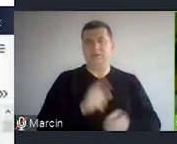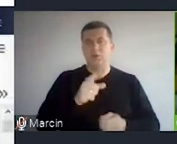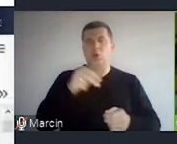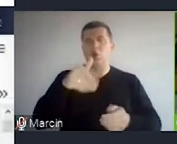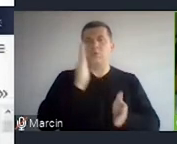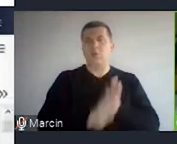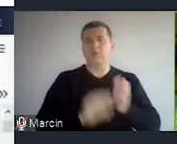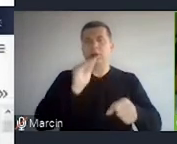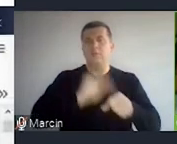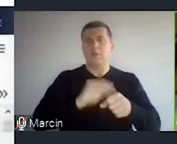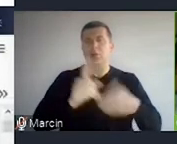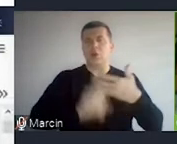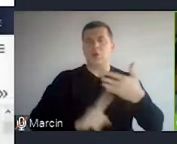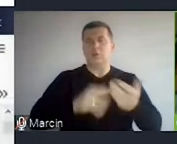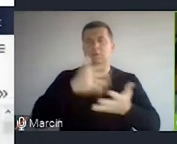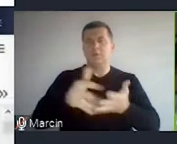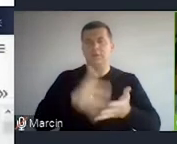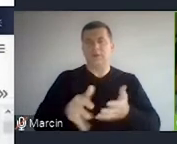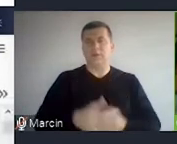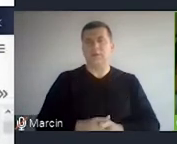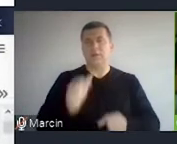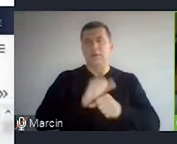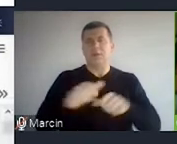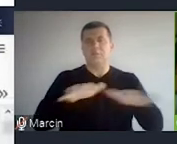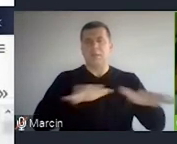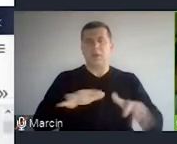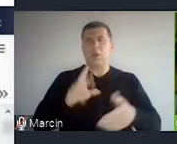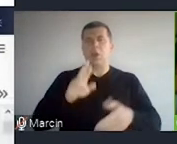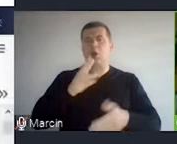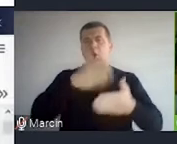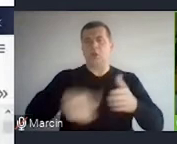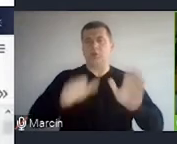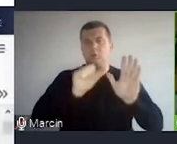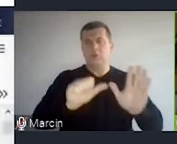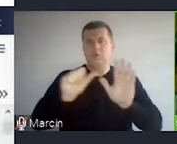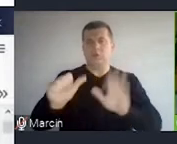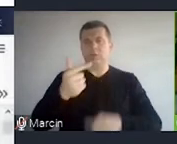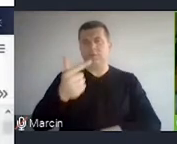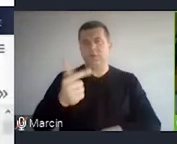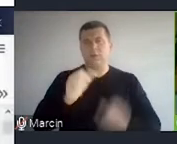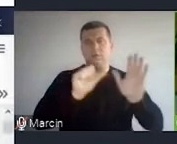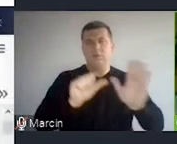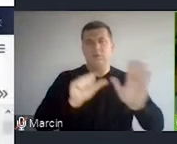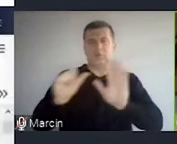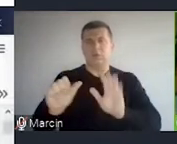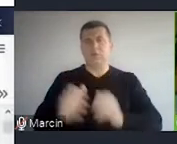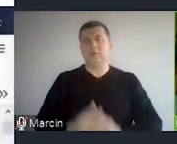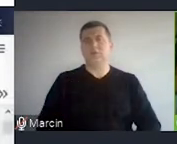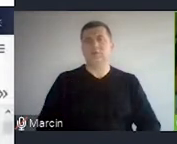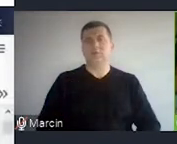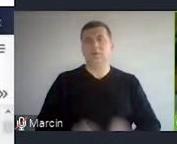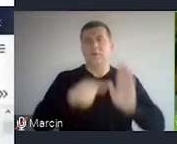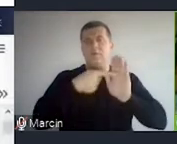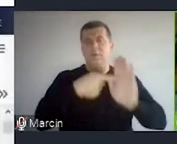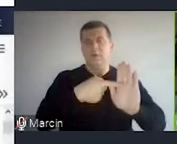Uproszczone metody rozliczania wydatków same z siebie znajdują się w rozdziale 6.6.2, w zasadzie 6.6